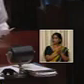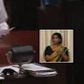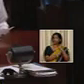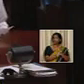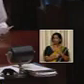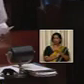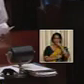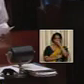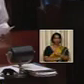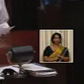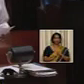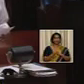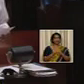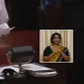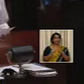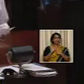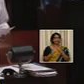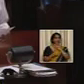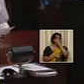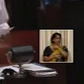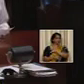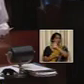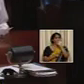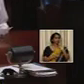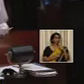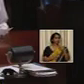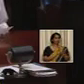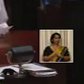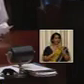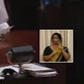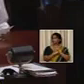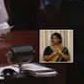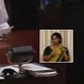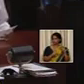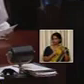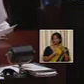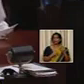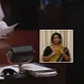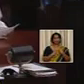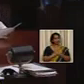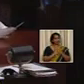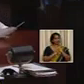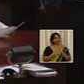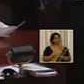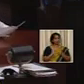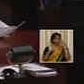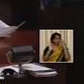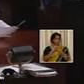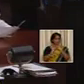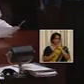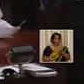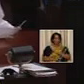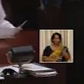රජයේ නිලධාරියෙක් සංවර්ධන නිලධාරියෙක් පත් කර ගැනීමේ අලුත් චක්‍රලේඛයක් නිකුත් කරලා තිබෙනවා. මම කරු අග්‍රාමාත්‍යතුමාගේ අවධානය යොමු කරන්න